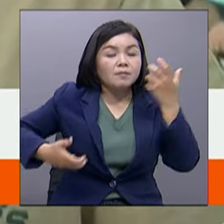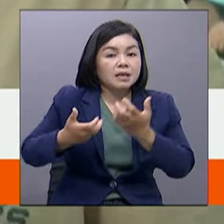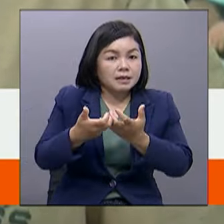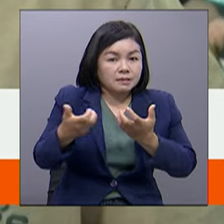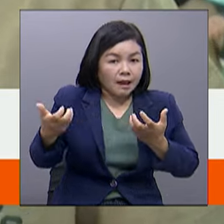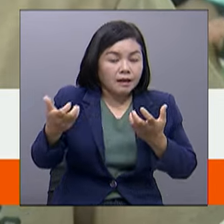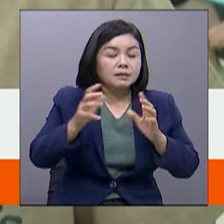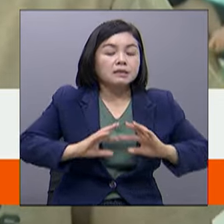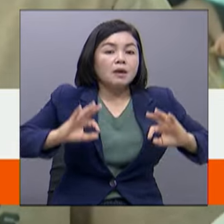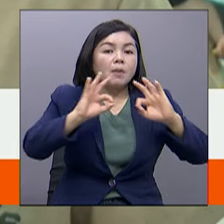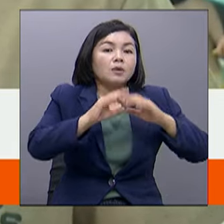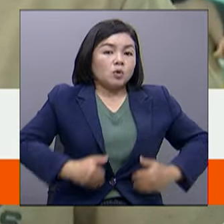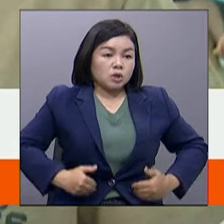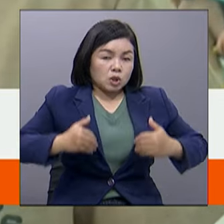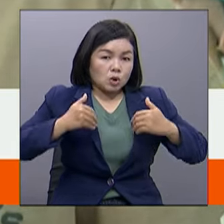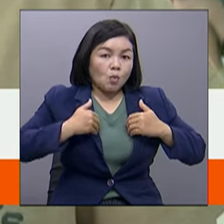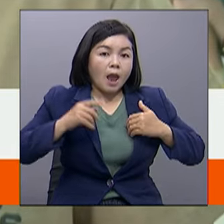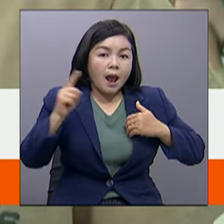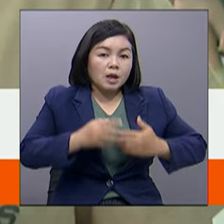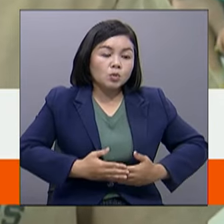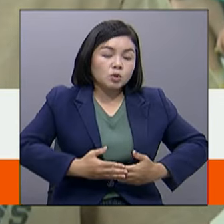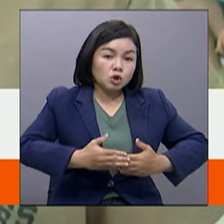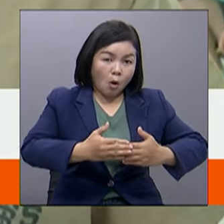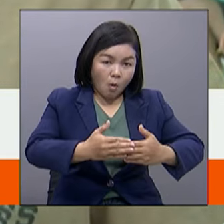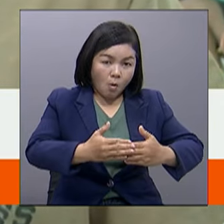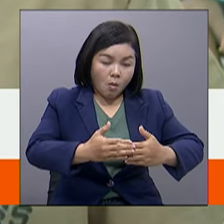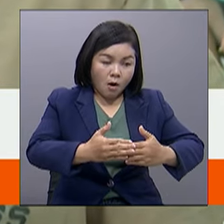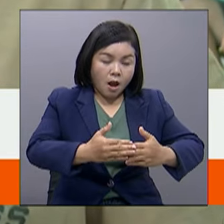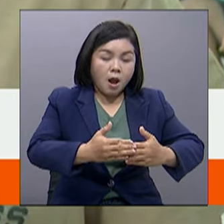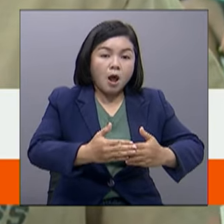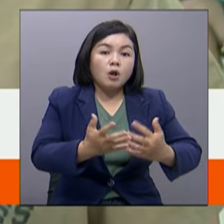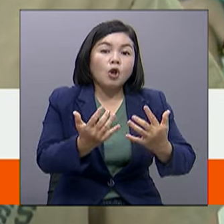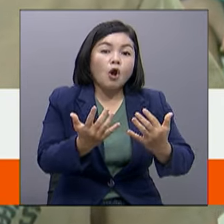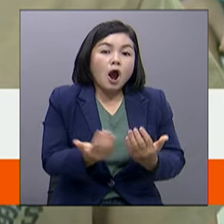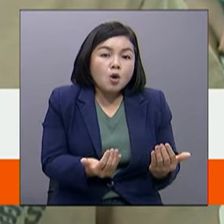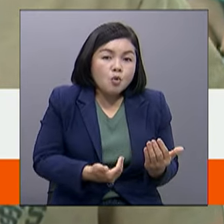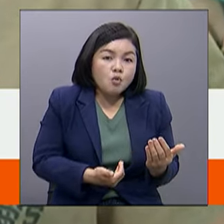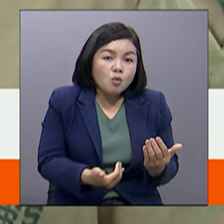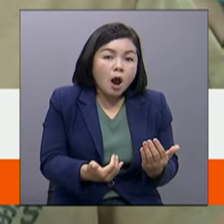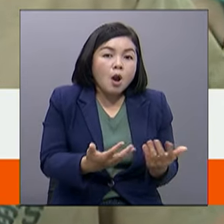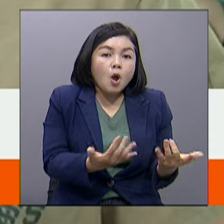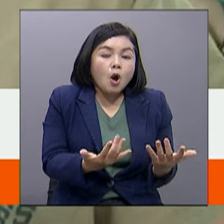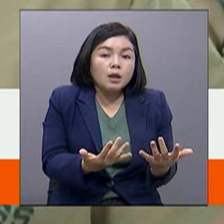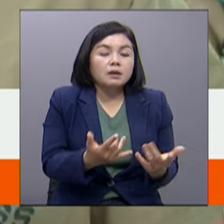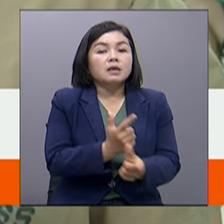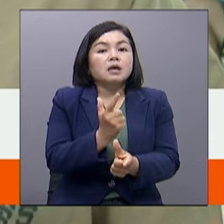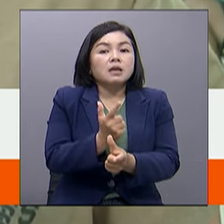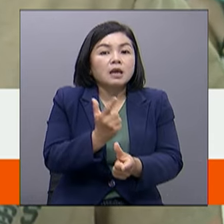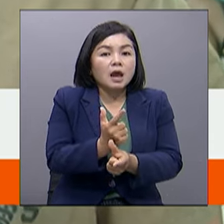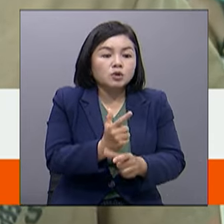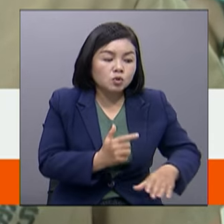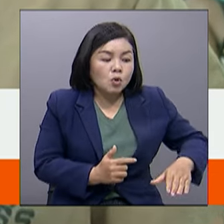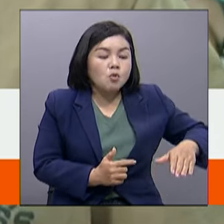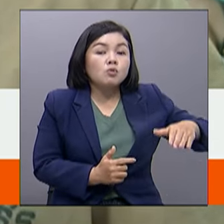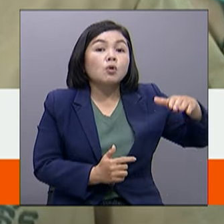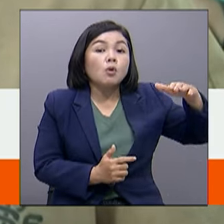ำคัญของเขาไปก่อนก็คือตัวที่ตั้งท้องเนี่ยก็รอให้คลอดลูกออกมาแล้วก็เลี้ยงลูกจนหย่านมตรงนั้นเดี๋ยวก็ค่อย